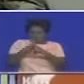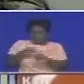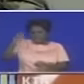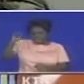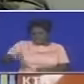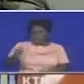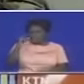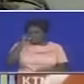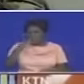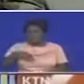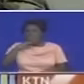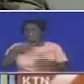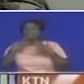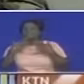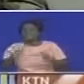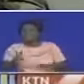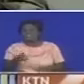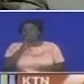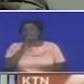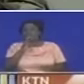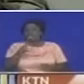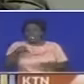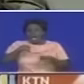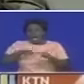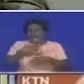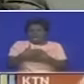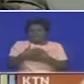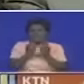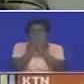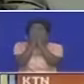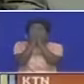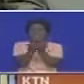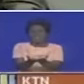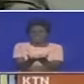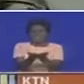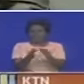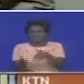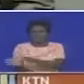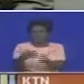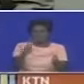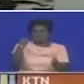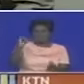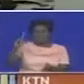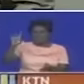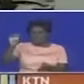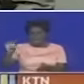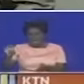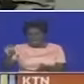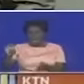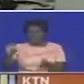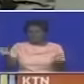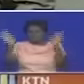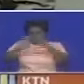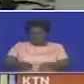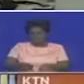Kusini wamefariki maji baada ama katika ajali ya feri kwenye mto Nile walipokuwa kikimbia vita vinavyoendelea katika mji